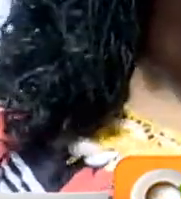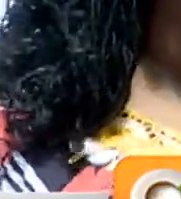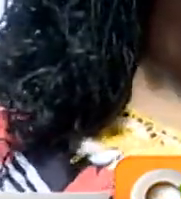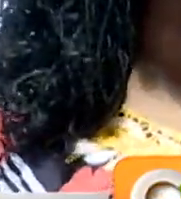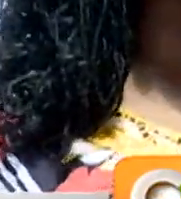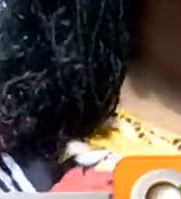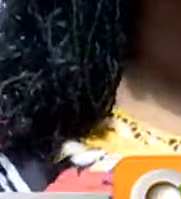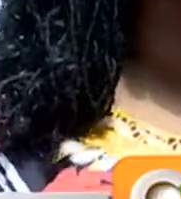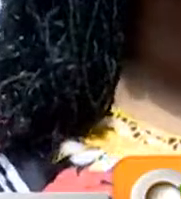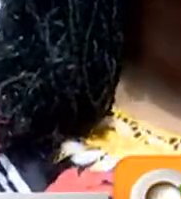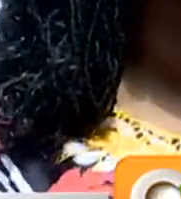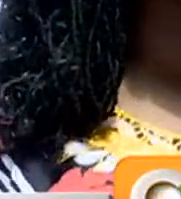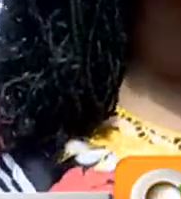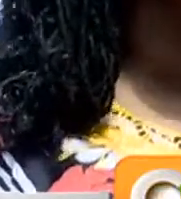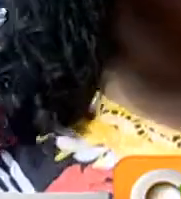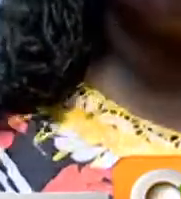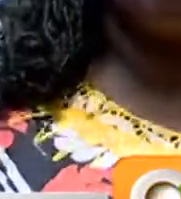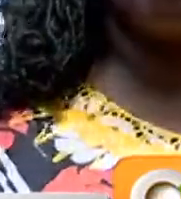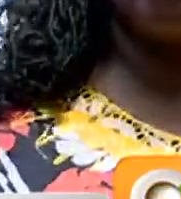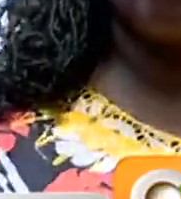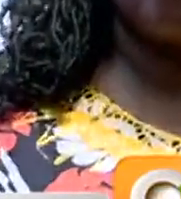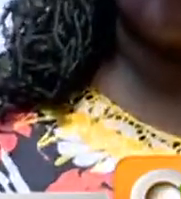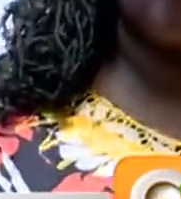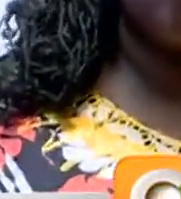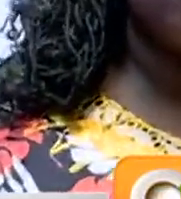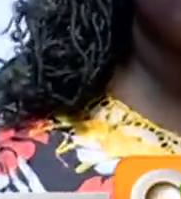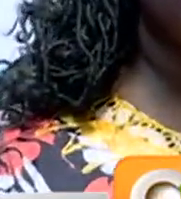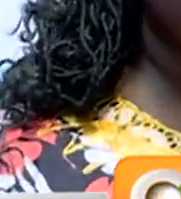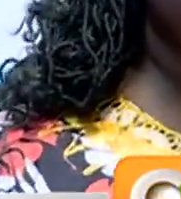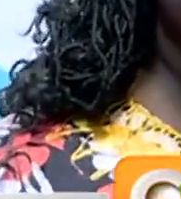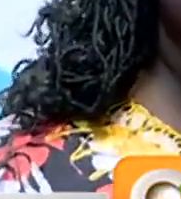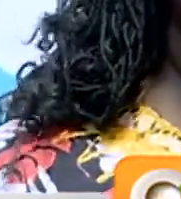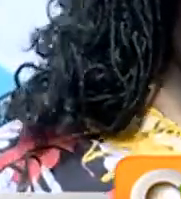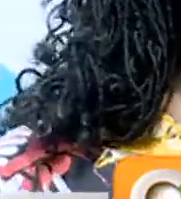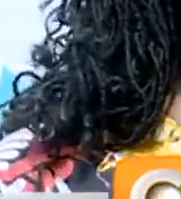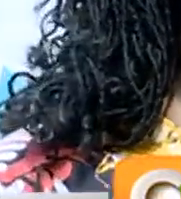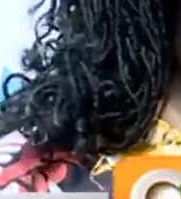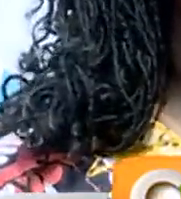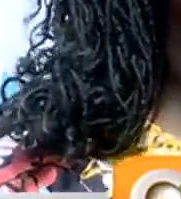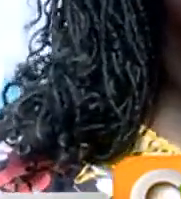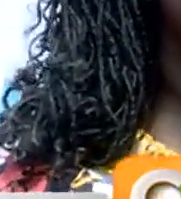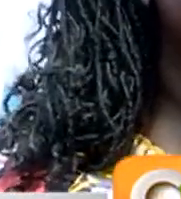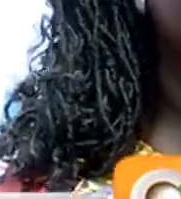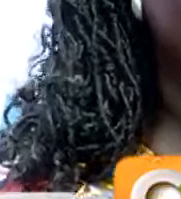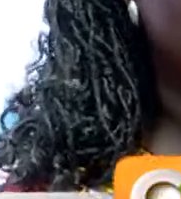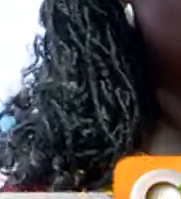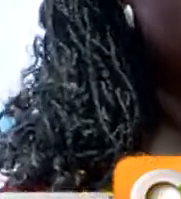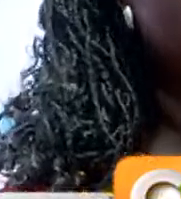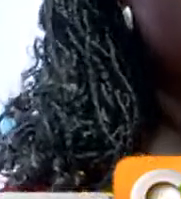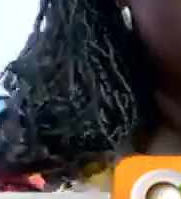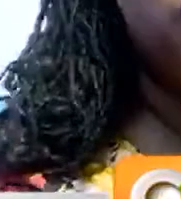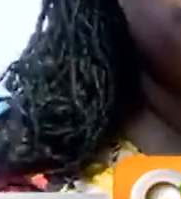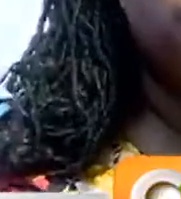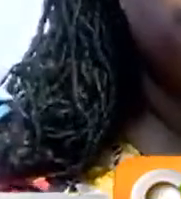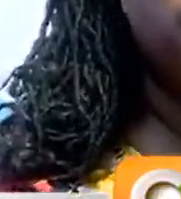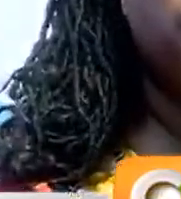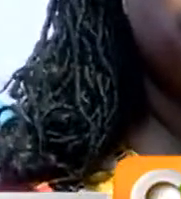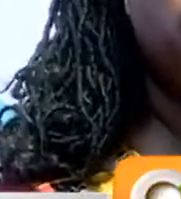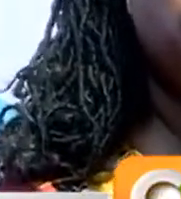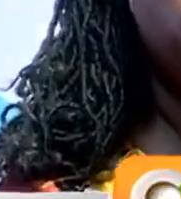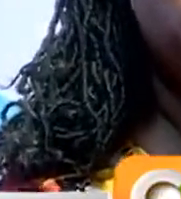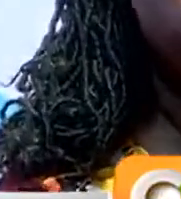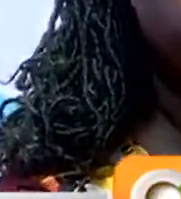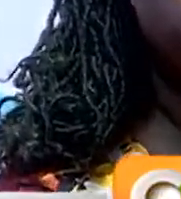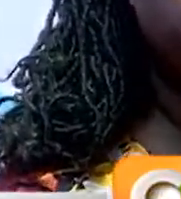reported 27 extrajudicial summary and arbitrary executions. While